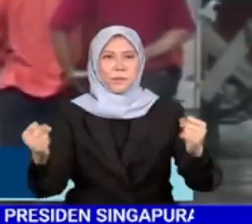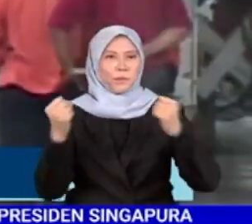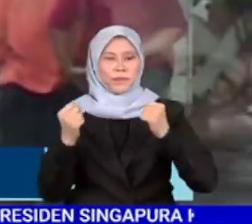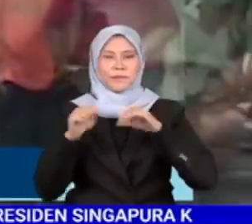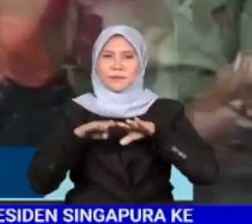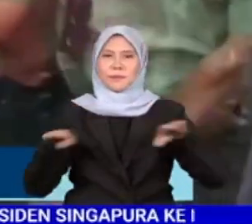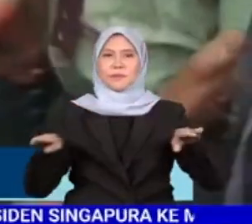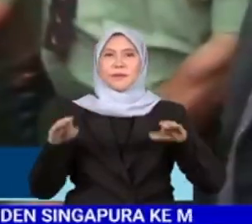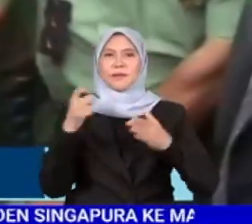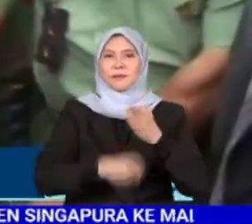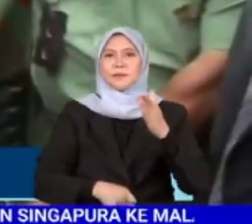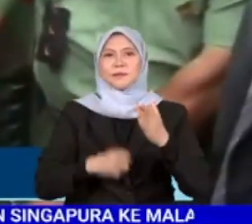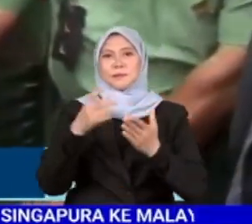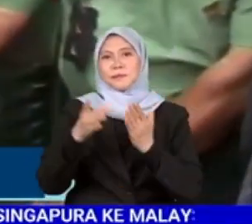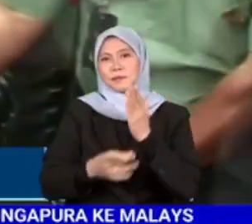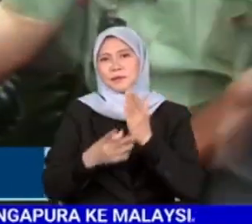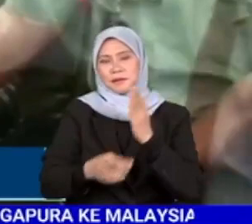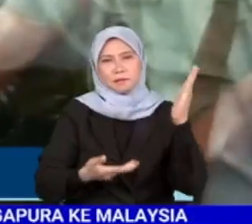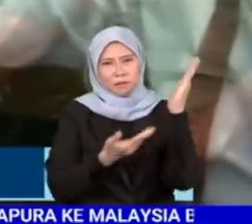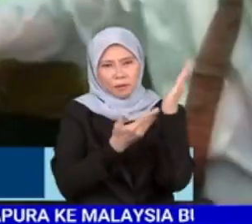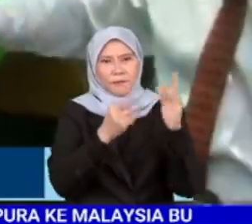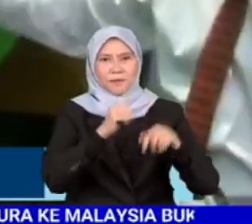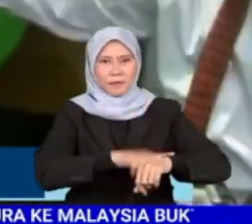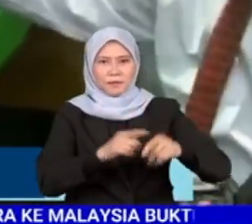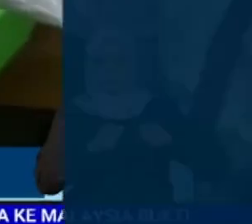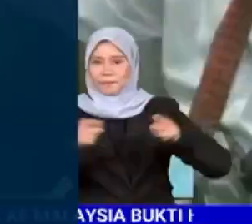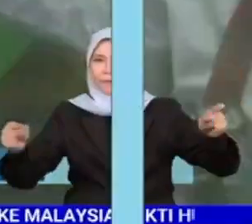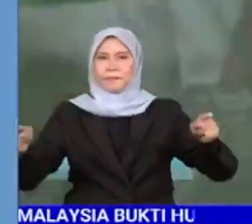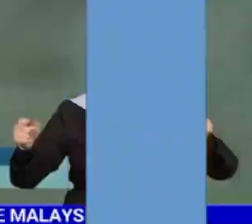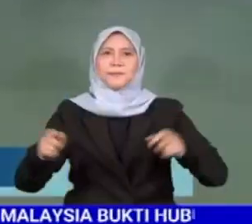dan stabilkan harga minyak sawit bagi jangka panjang.